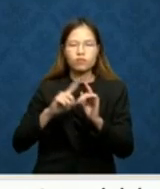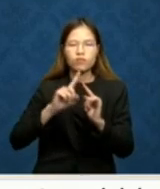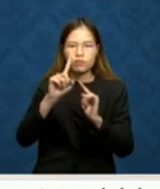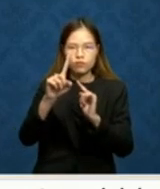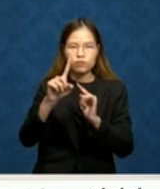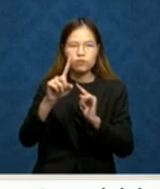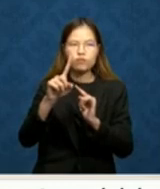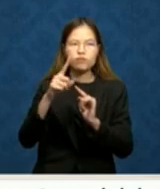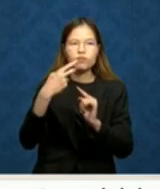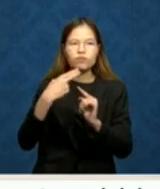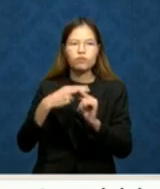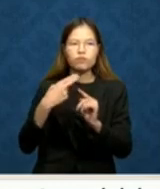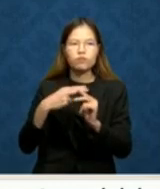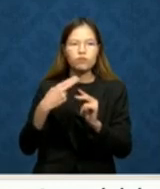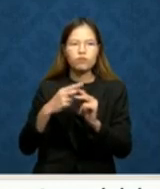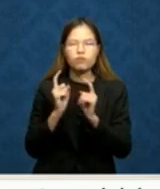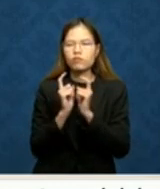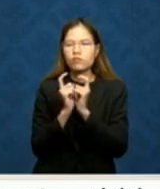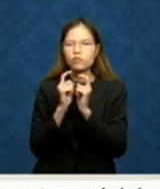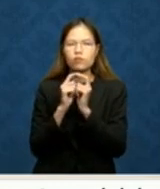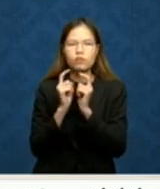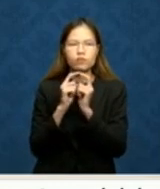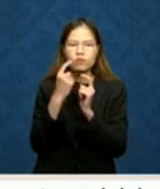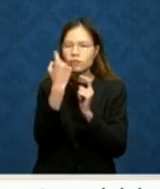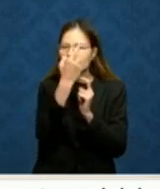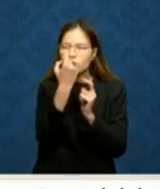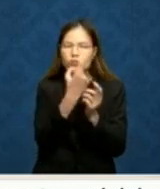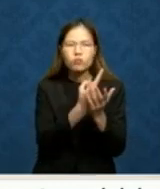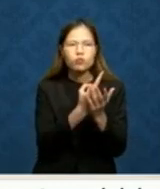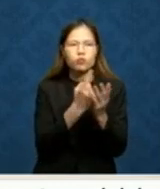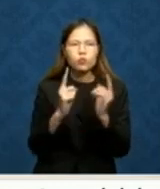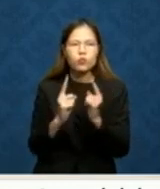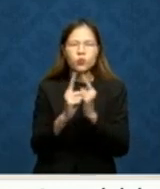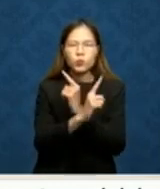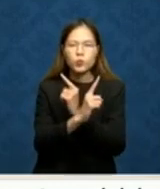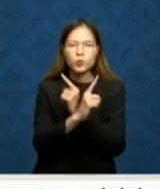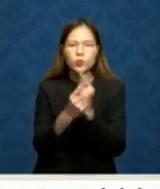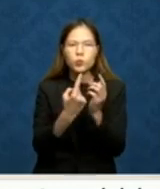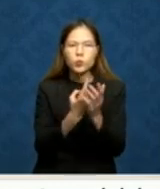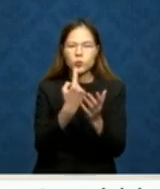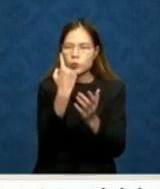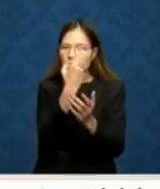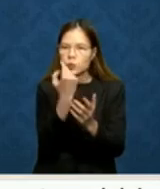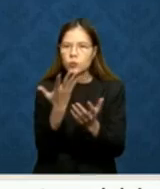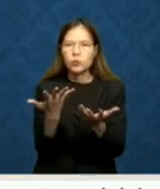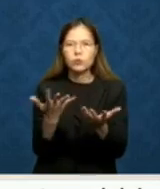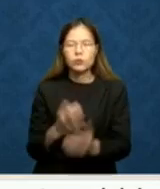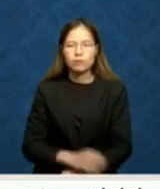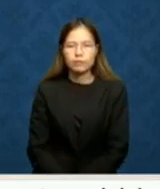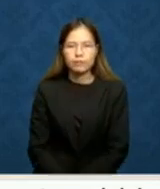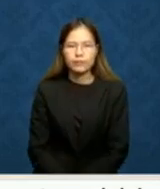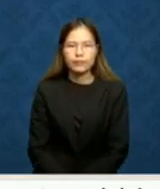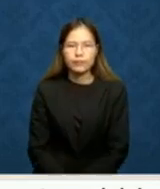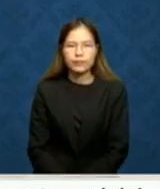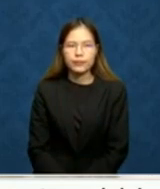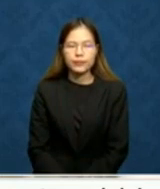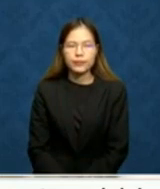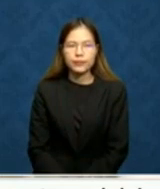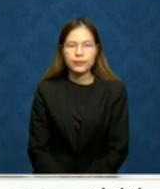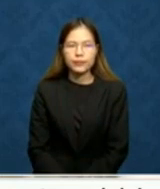ทินชาญวีรกูลนะครับให้ใครเป็นผู้เสนอแทนเชิญครับ